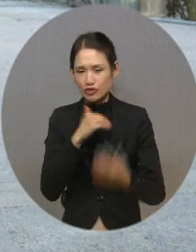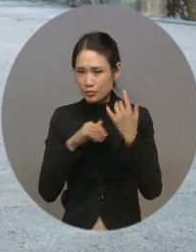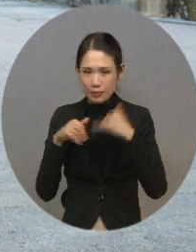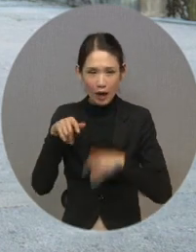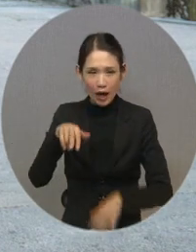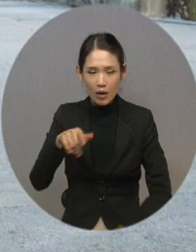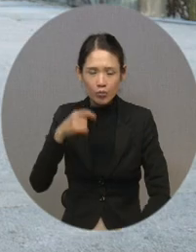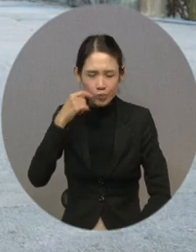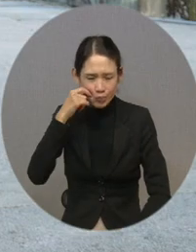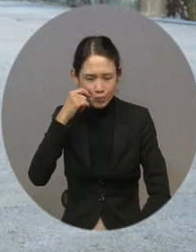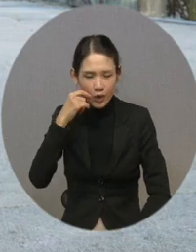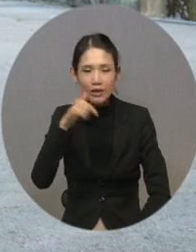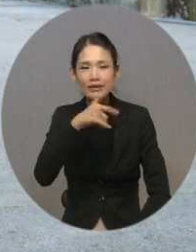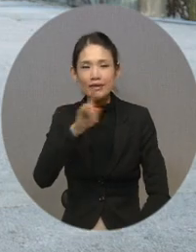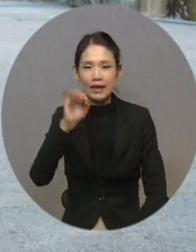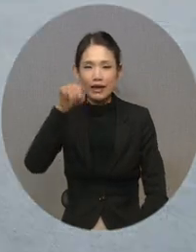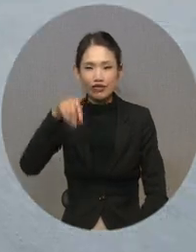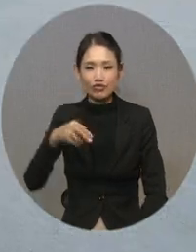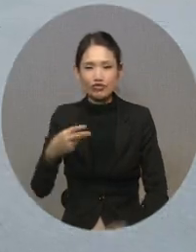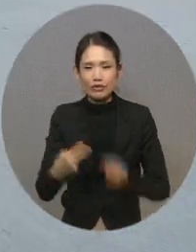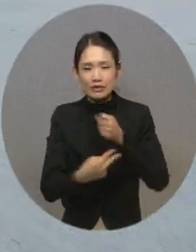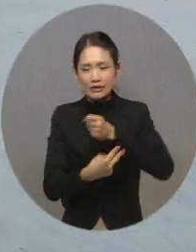없는 개울의 다리라는 뜻입니다.